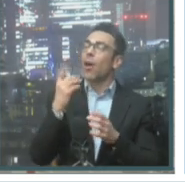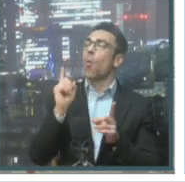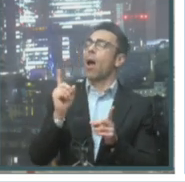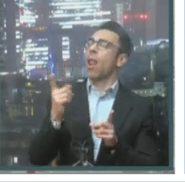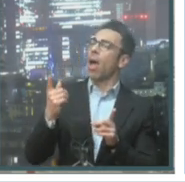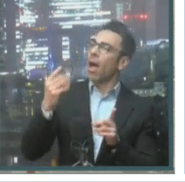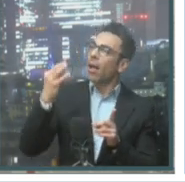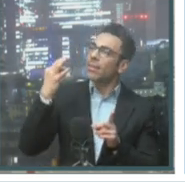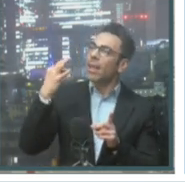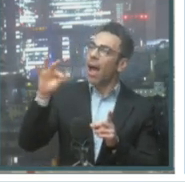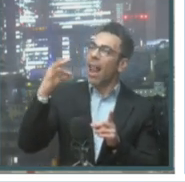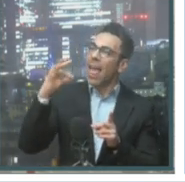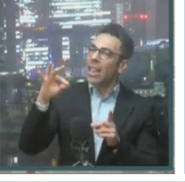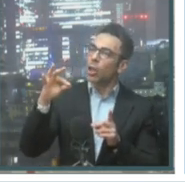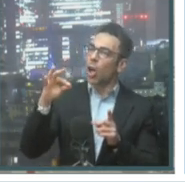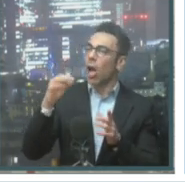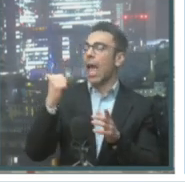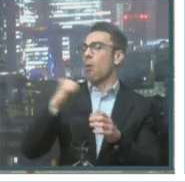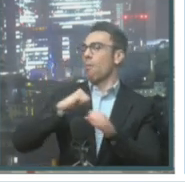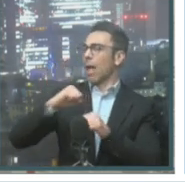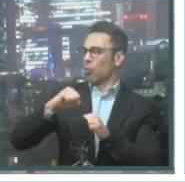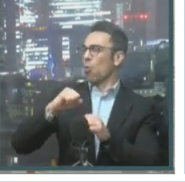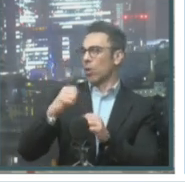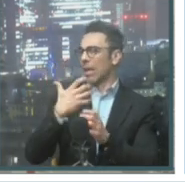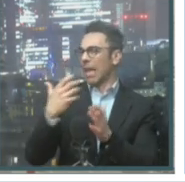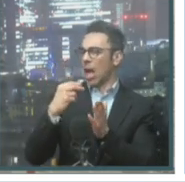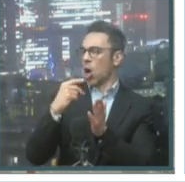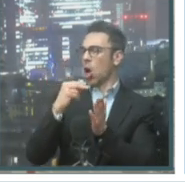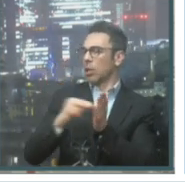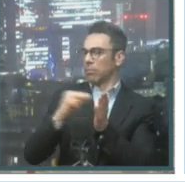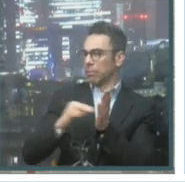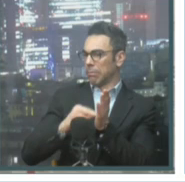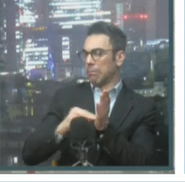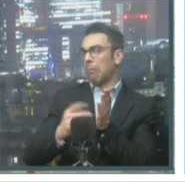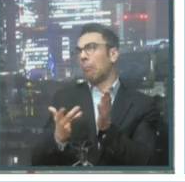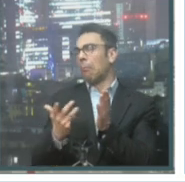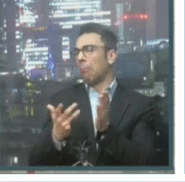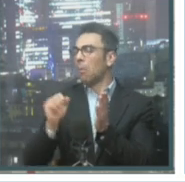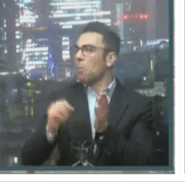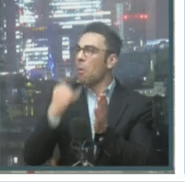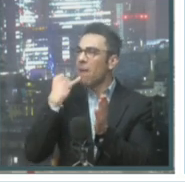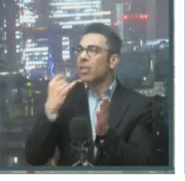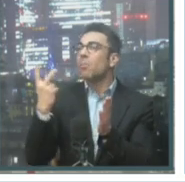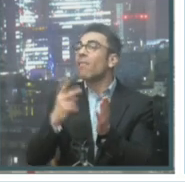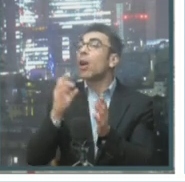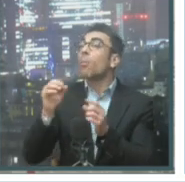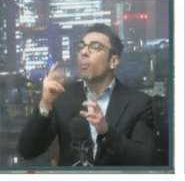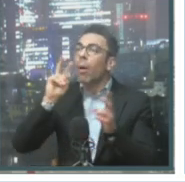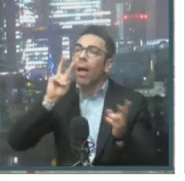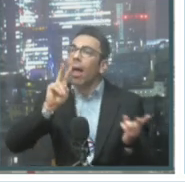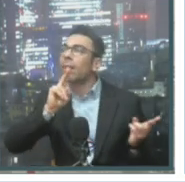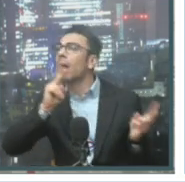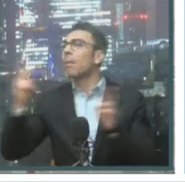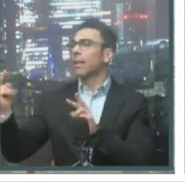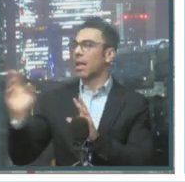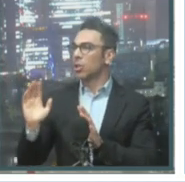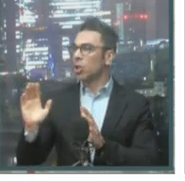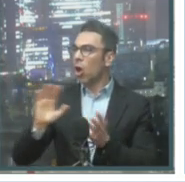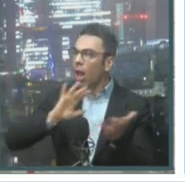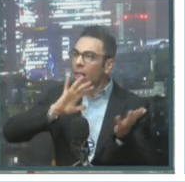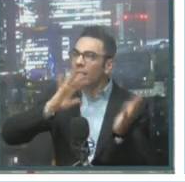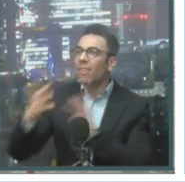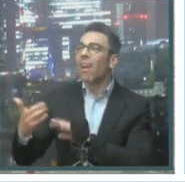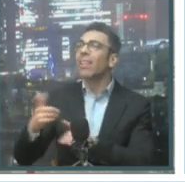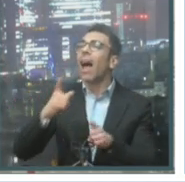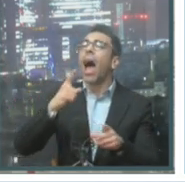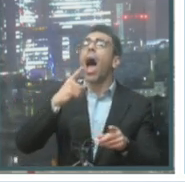non sono le doveva scrivere le battute che è una cosa facile scrivere male poter riuscire a interpretare riuscire a portare in